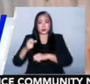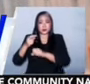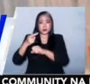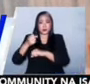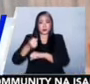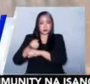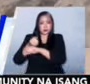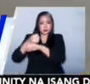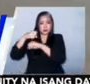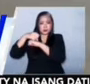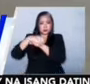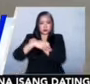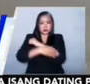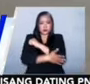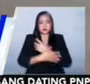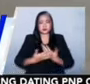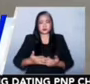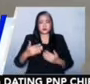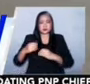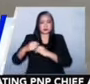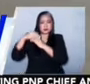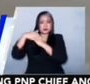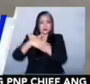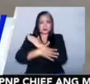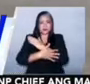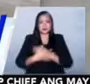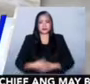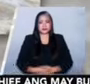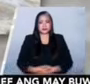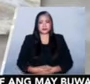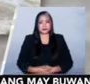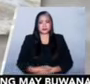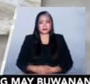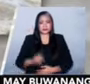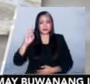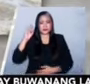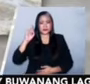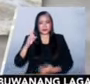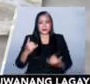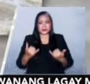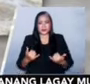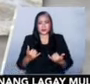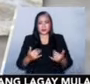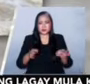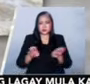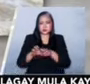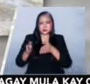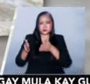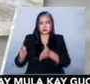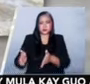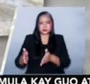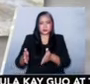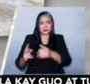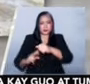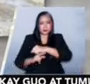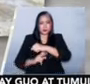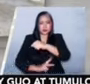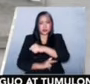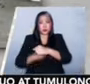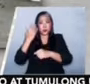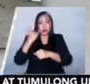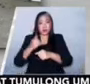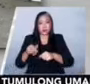sa Barangay Abyan. Sa bayan naman ng Kasibu, pansamantalang isinara sa mga motorista ang Makalong Bridge. Umapaw na kasi ang tubig